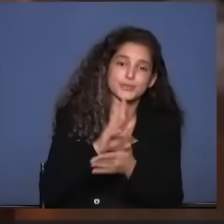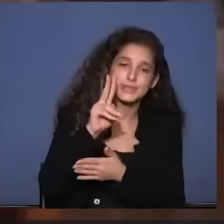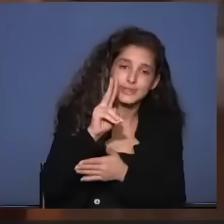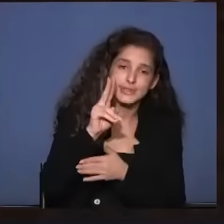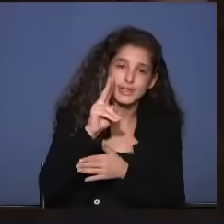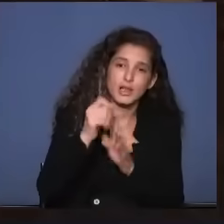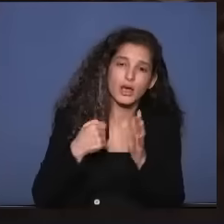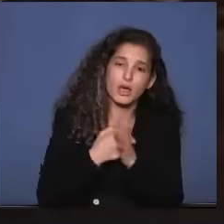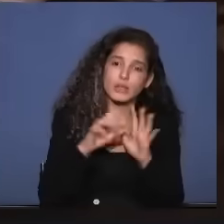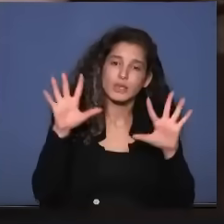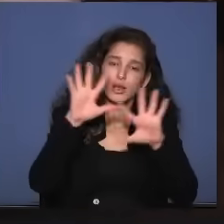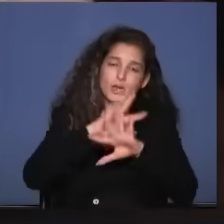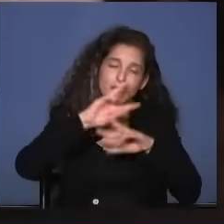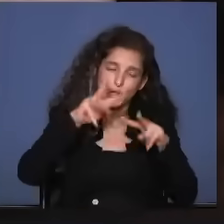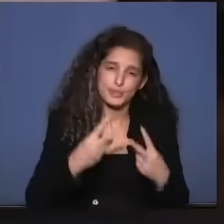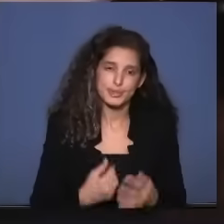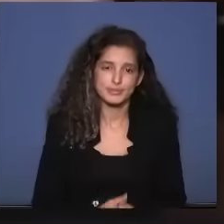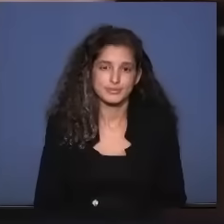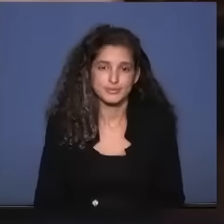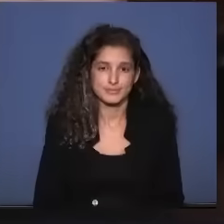עוד הלילה שוב. איך דומה לבית